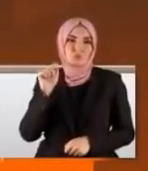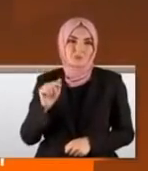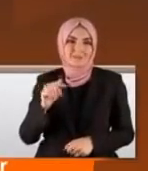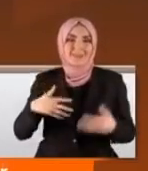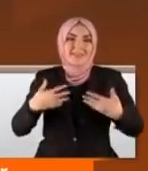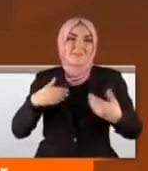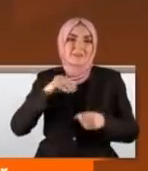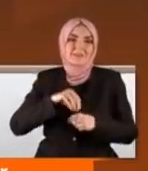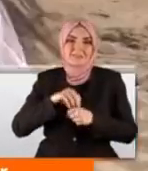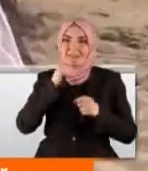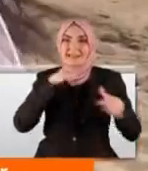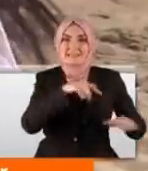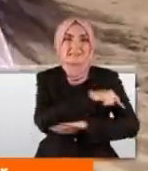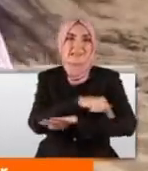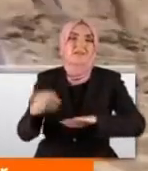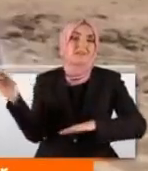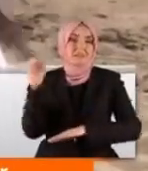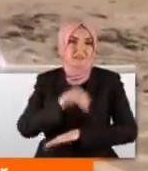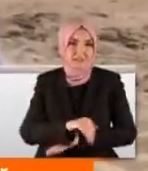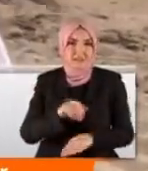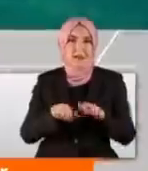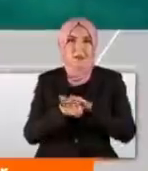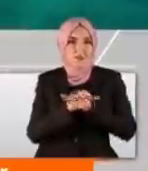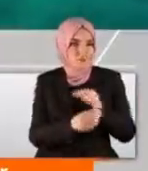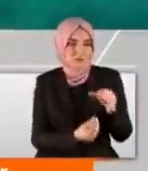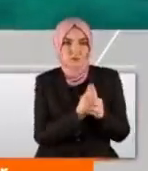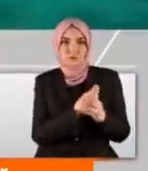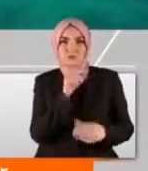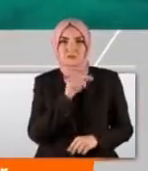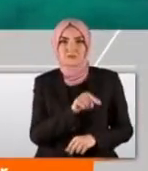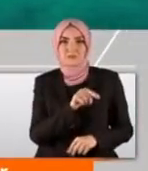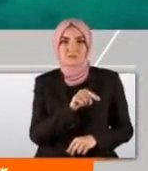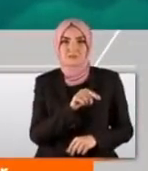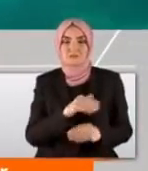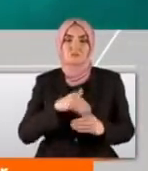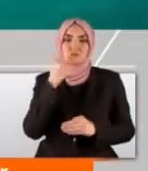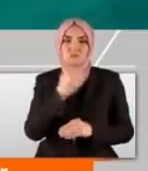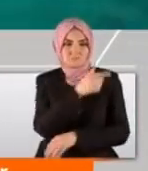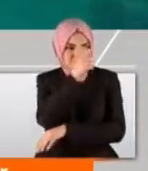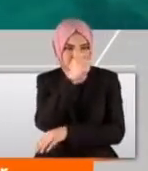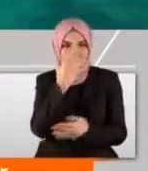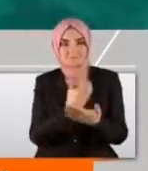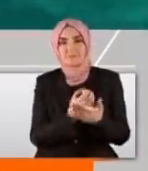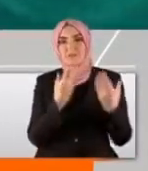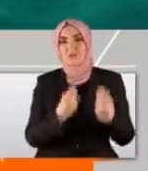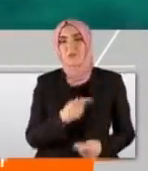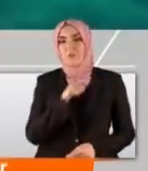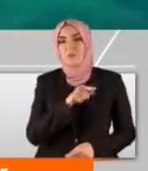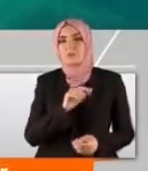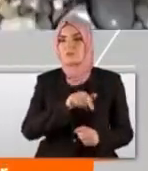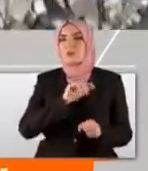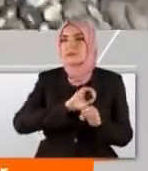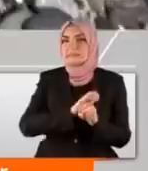karette karette çıktı karşılarına. Bu türlerin yaşatılması gerekiyor. Sonra da bu kareler geçti kayda. Karette karetteye eziyeti